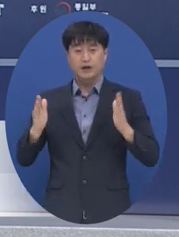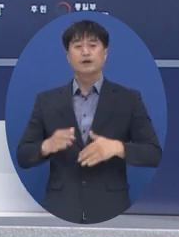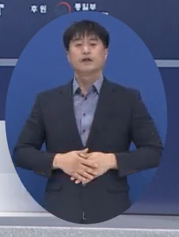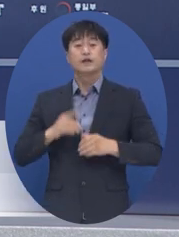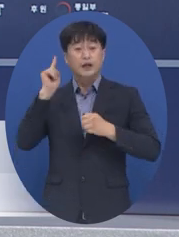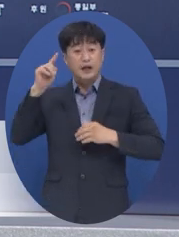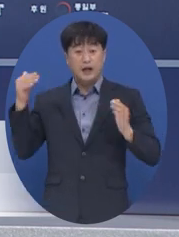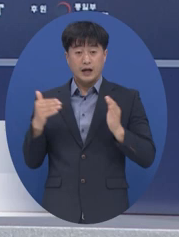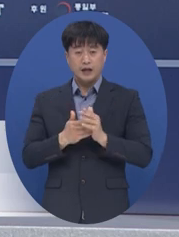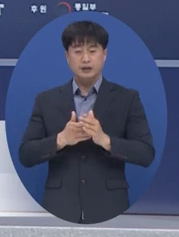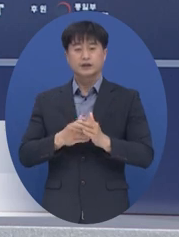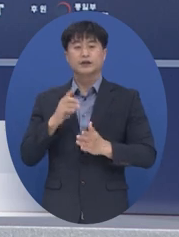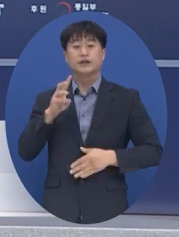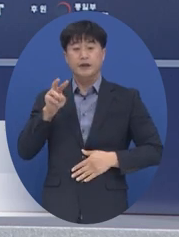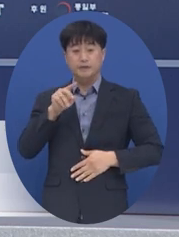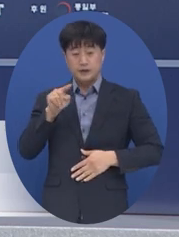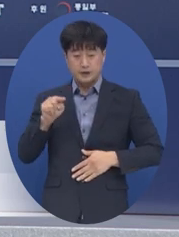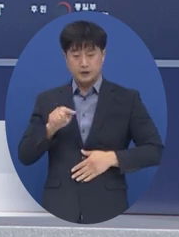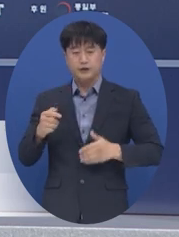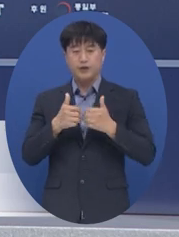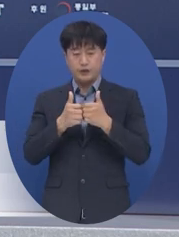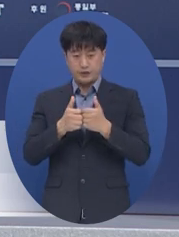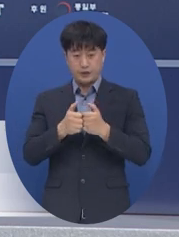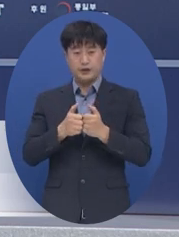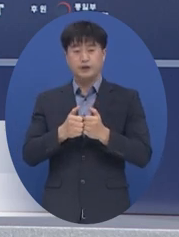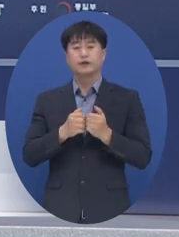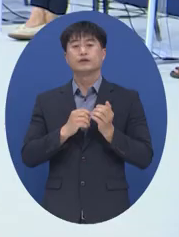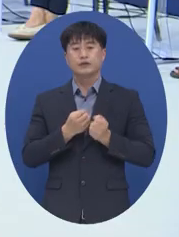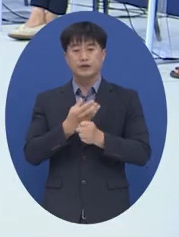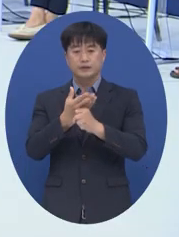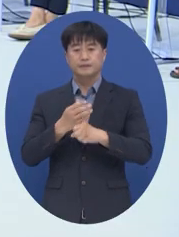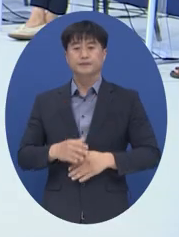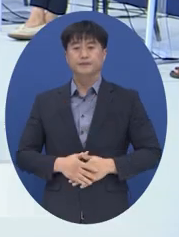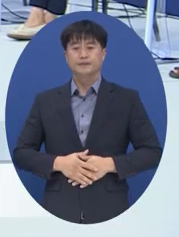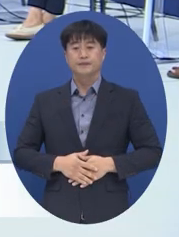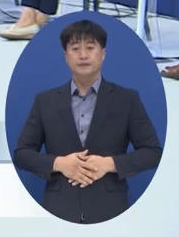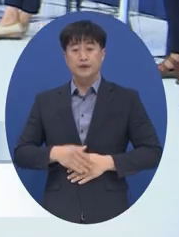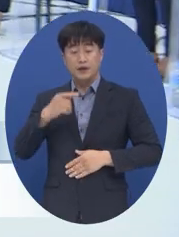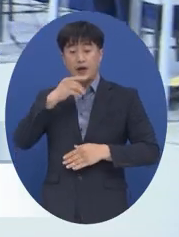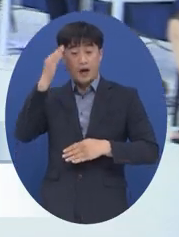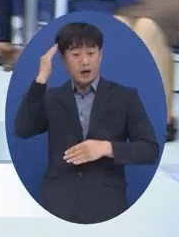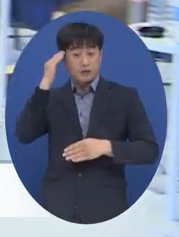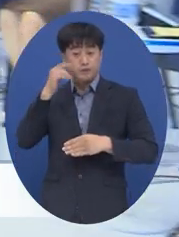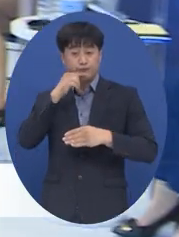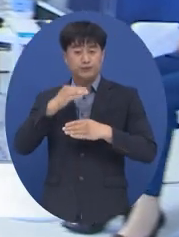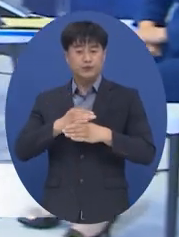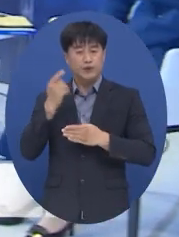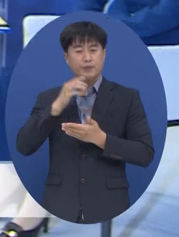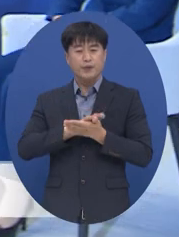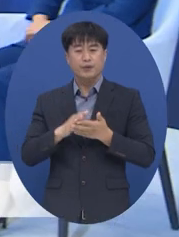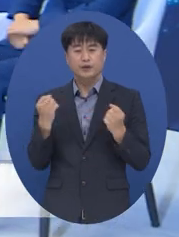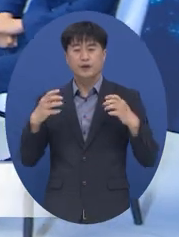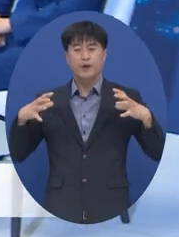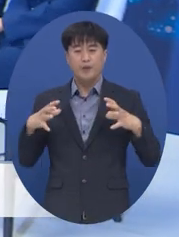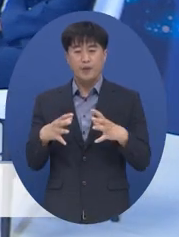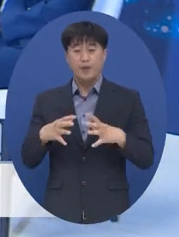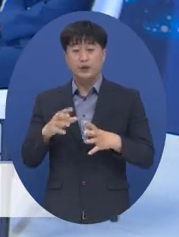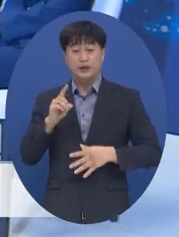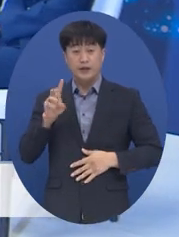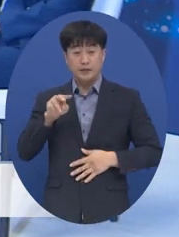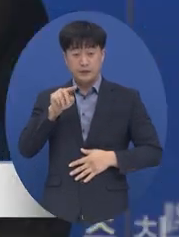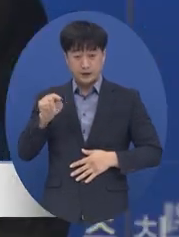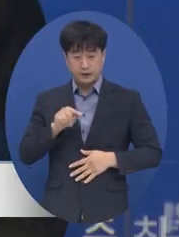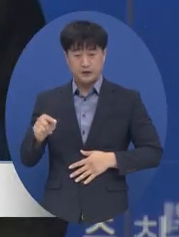내일까지 진행되는 dmc 포럼을 김태희 기자와 만나 보시죠 남북평화 협력과 비무장지대 활용방안을